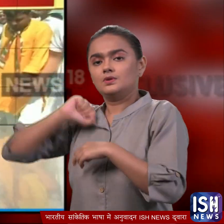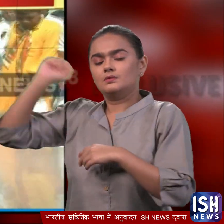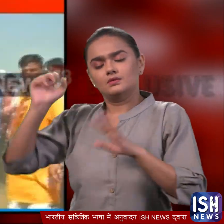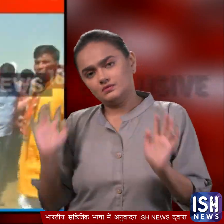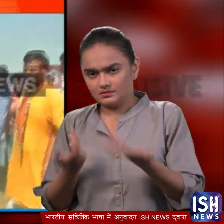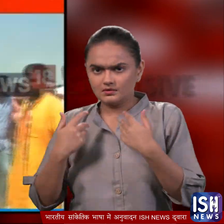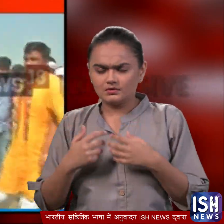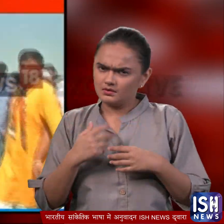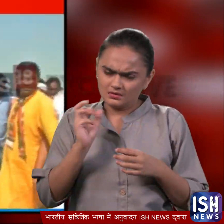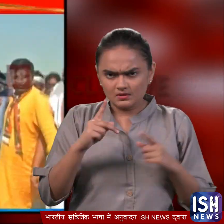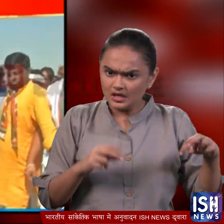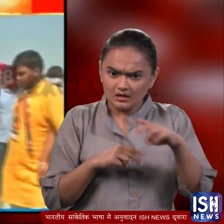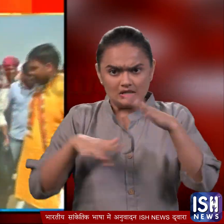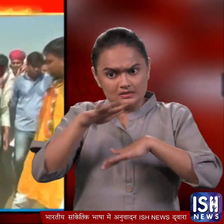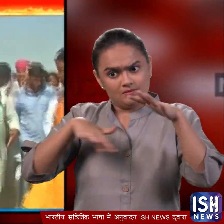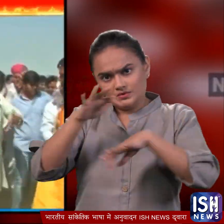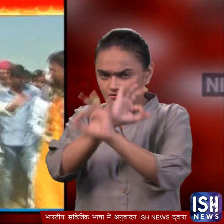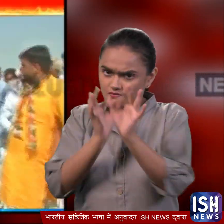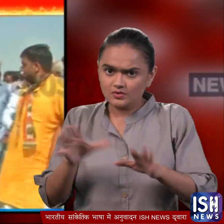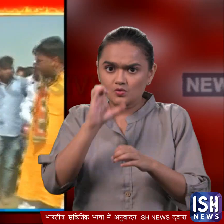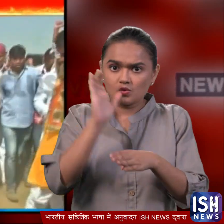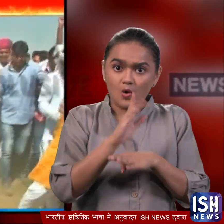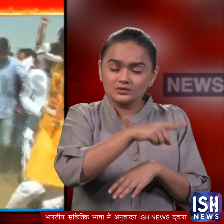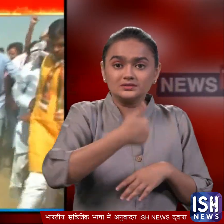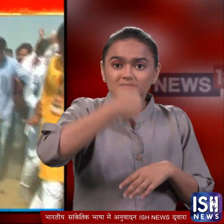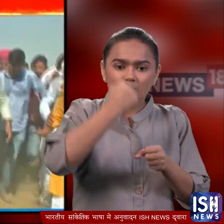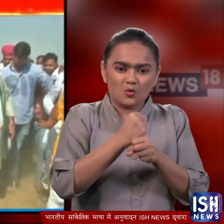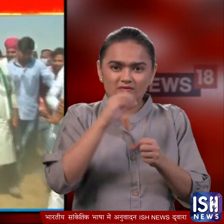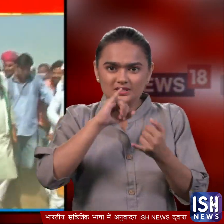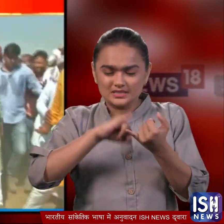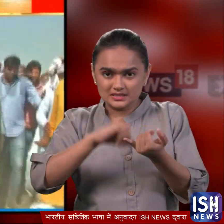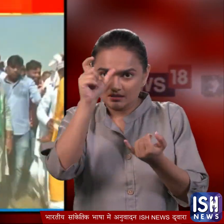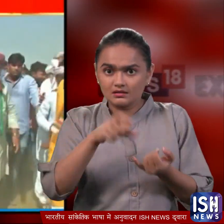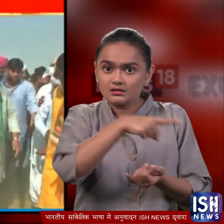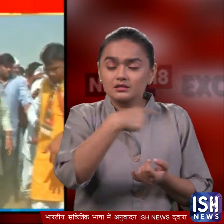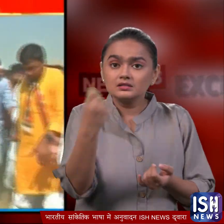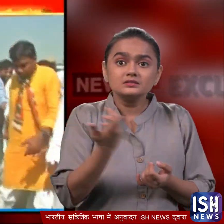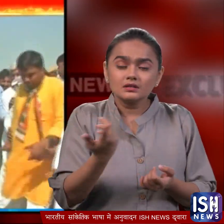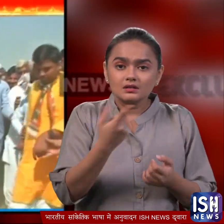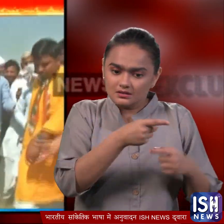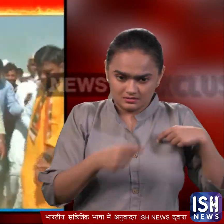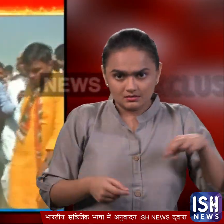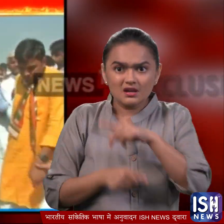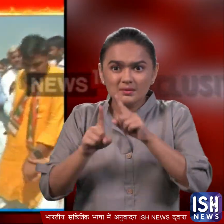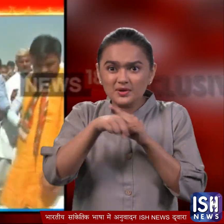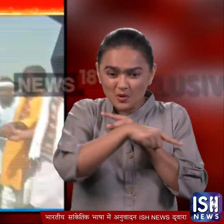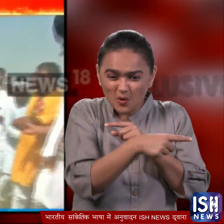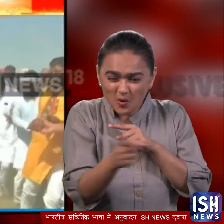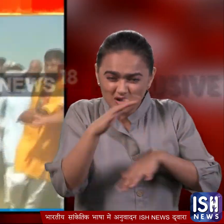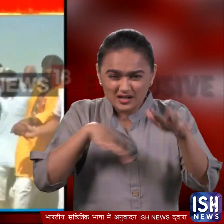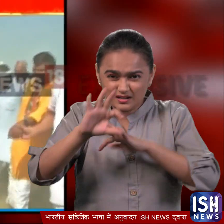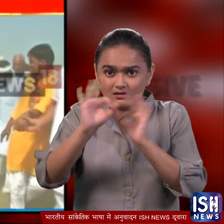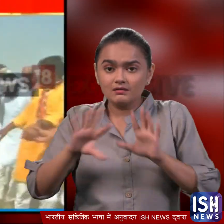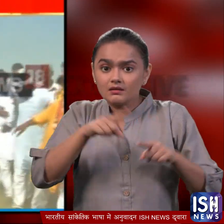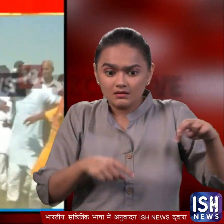था, जिसके लिए वहां पूरे इंतजाम भी किए गए। खुद प्रदेश कांग्रेस अध्यक्ष गोविंद सिंह डोटासरा ने इस मार्च की अगुवाई की,